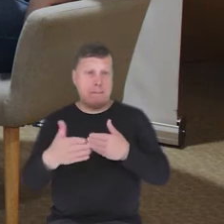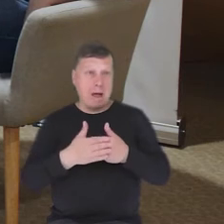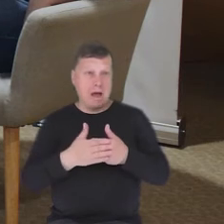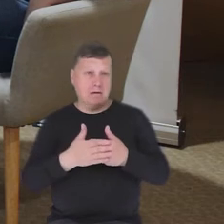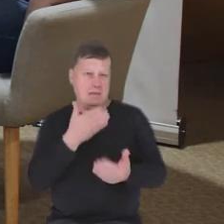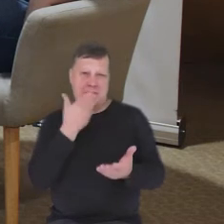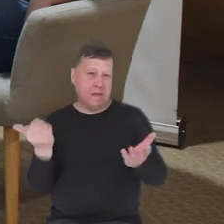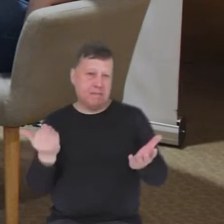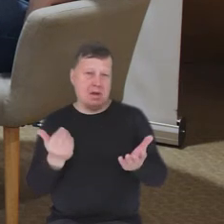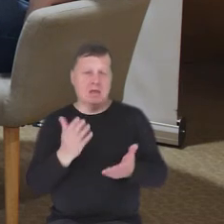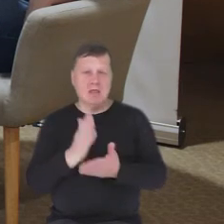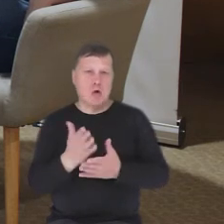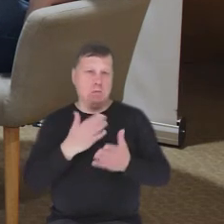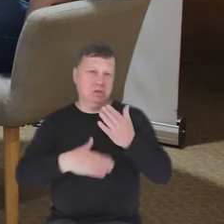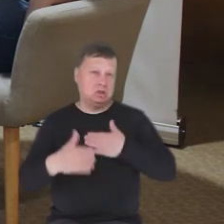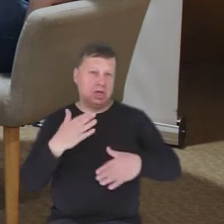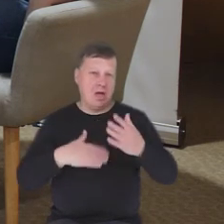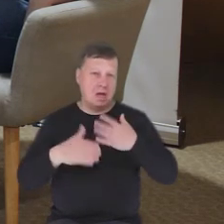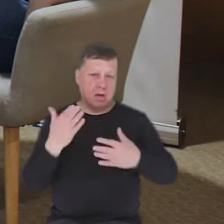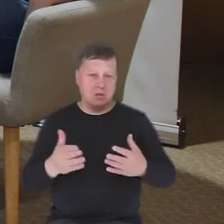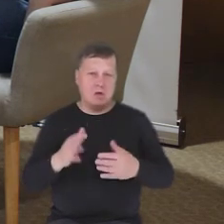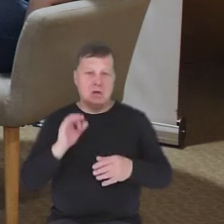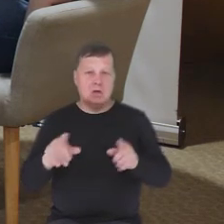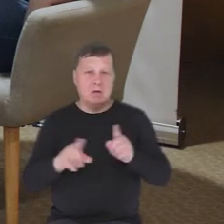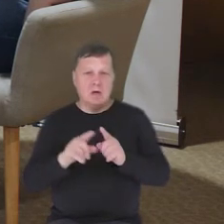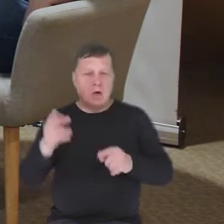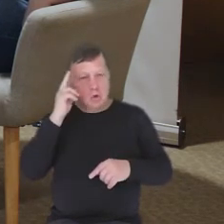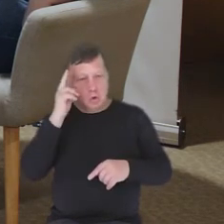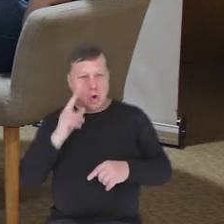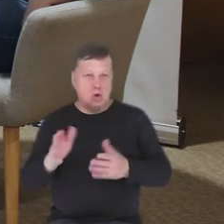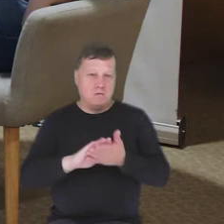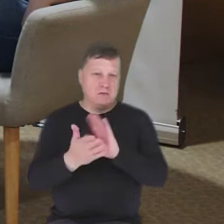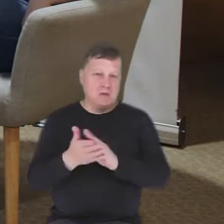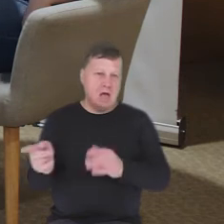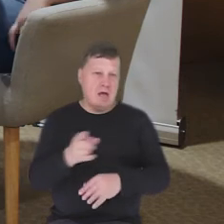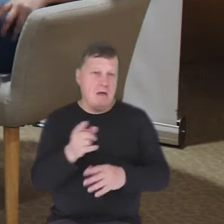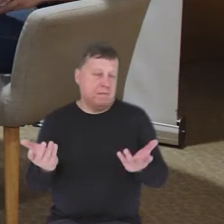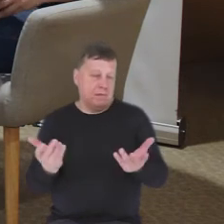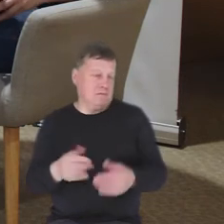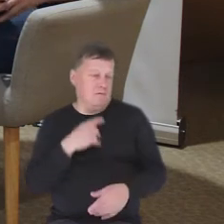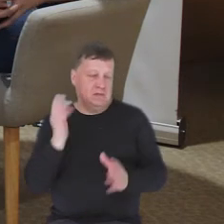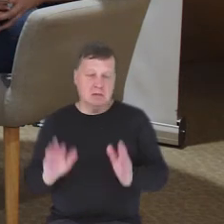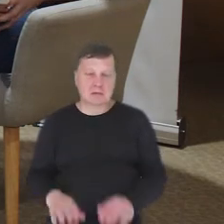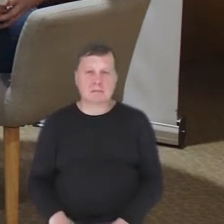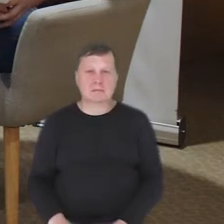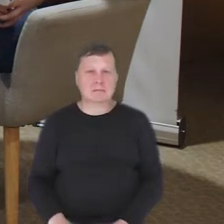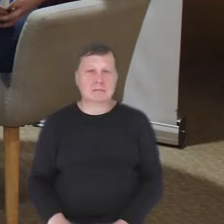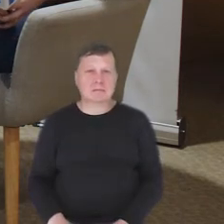tylko i wyłącznie przyjemność i zrozumienie dwóch osób, które stwierdziły, że spędzą ze sobą kawałek życia.